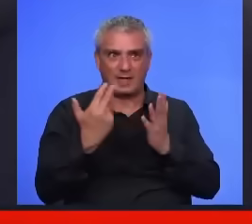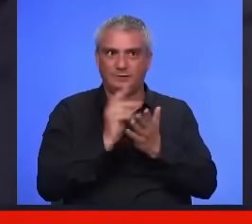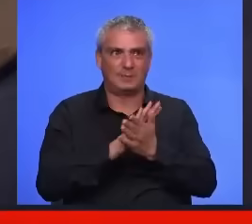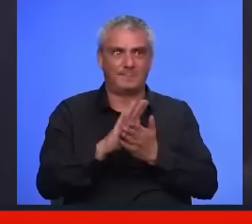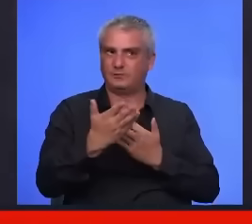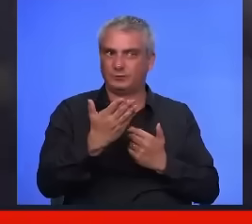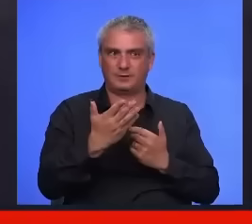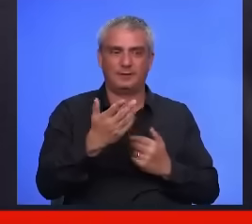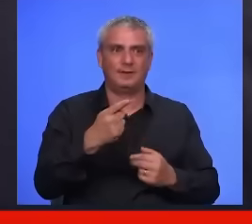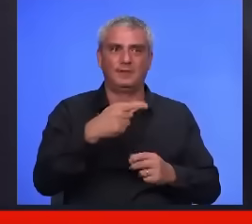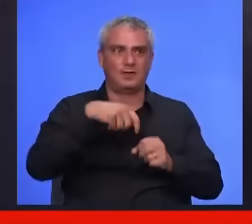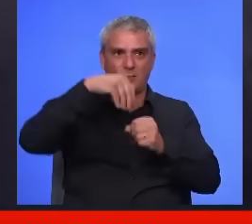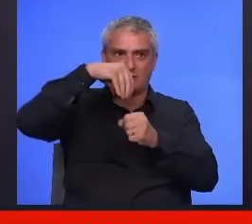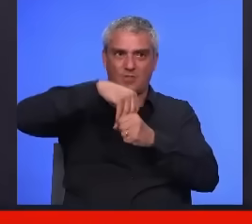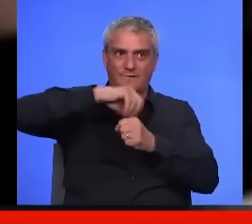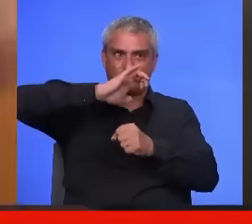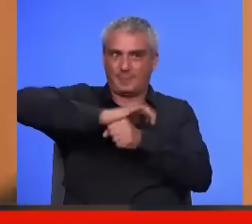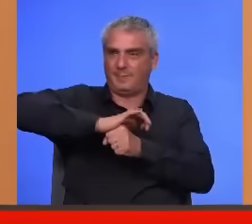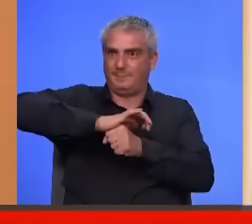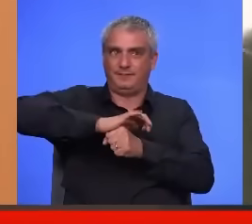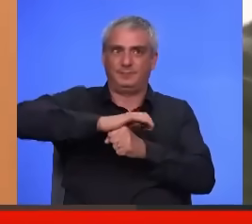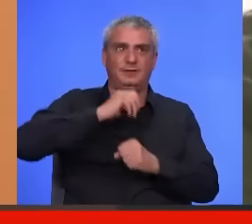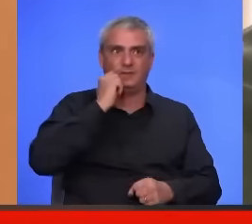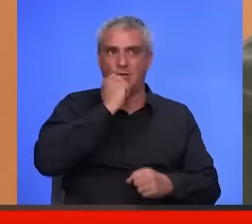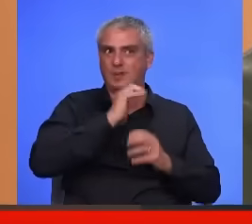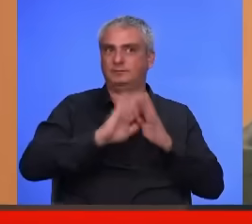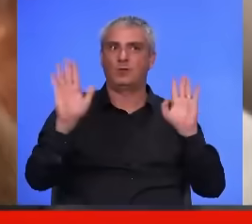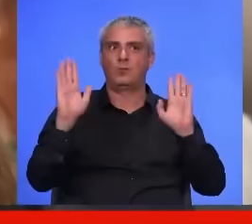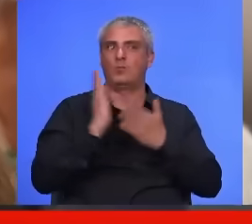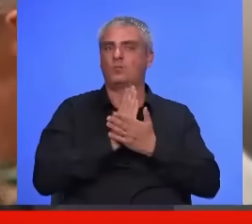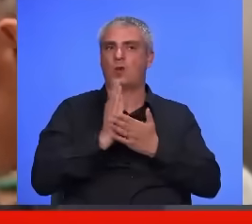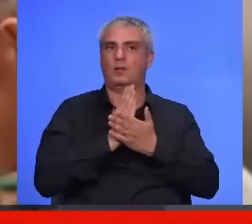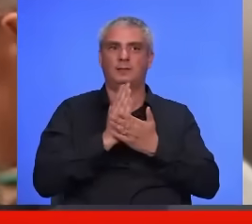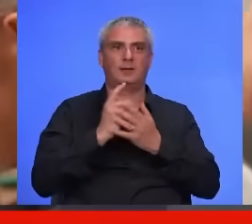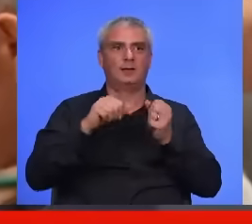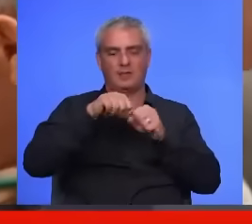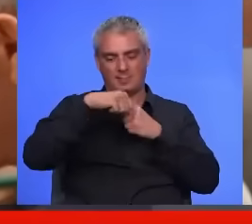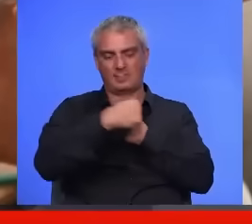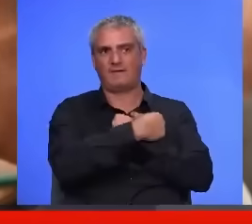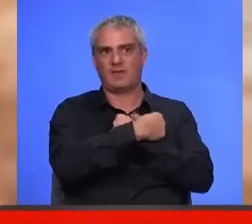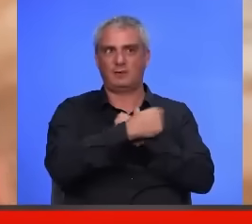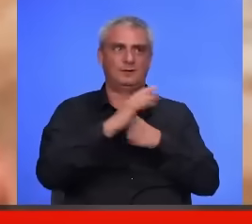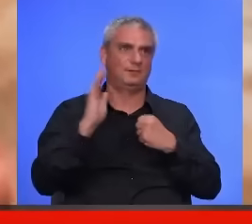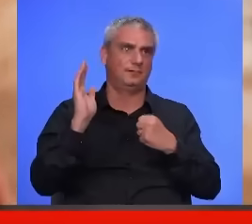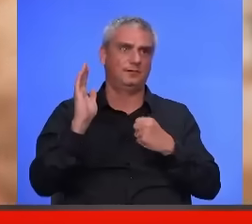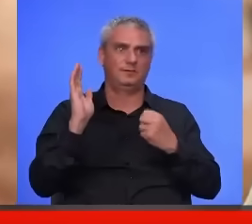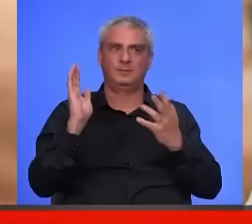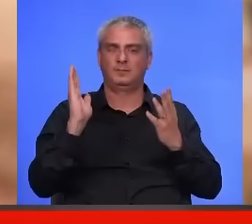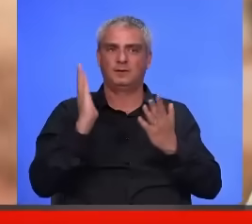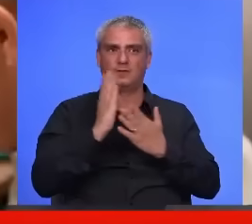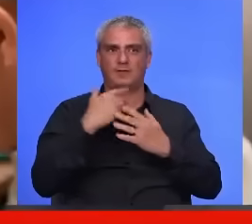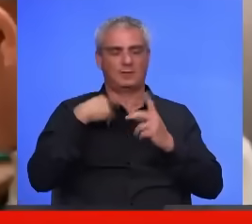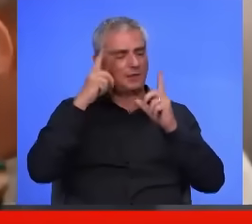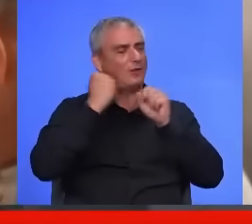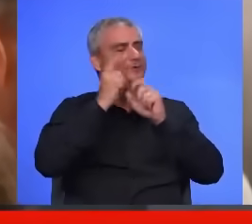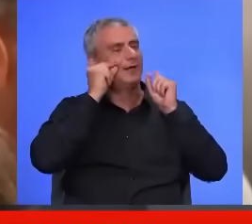זה פשוט דוחף אותו פנימה וזהו המוצר מוכן שים אדבק אונת לראש רוצה את זה בעצימת